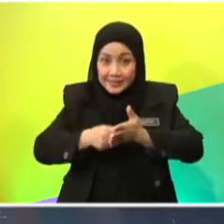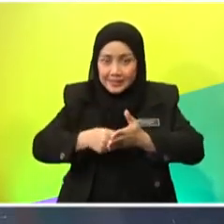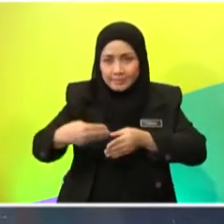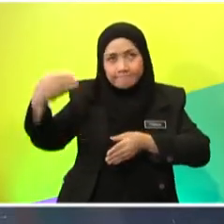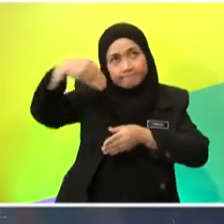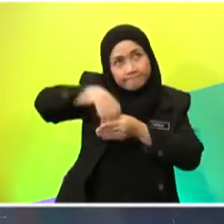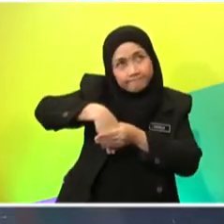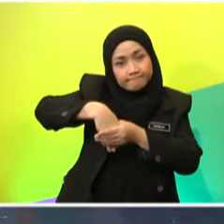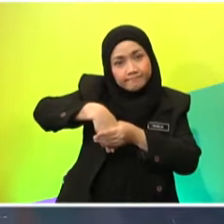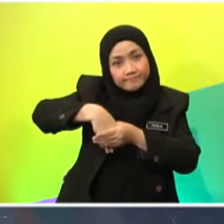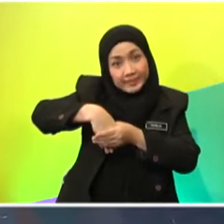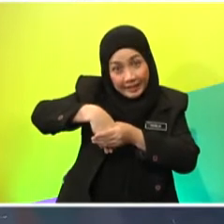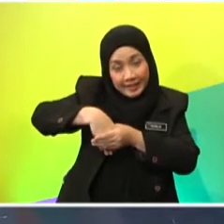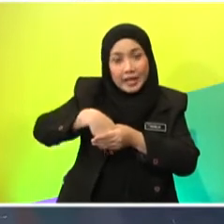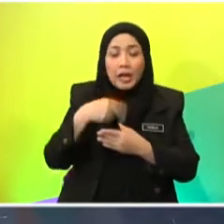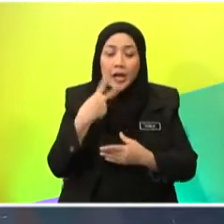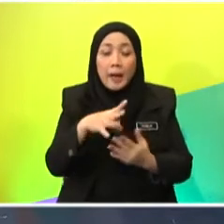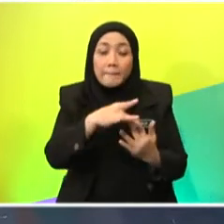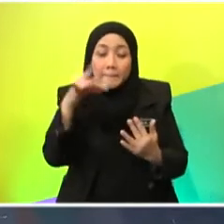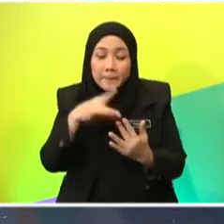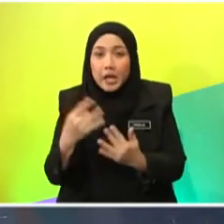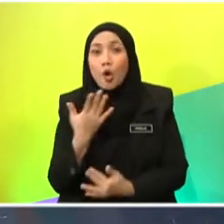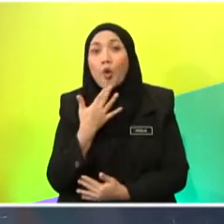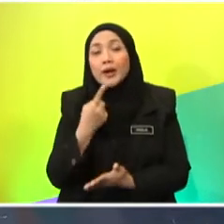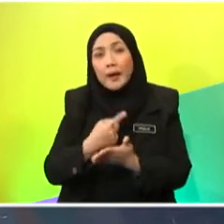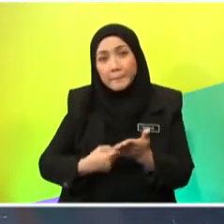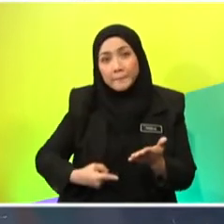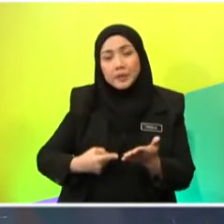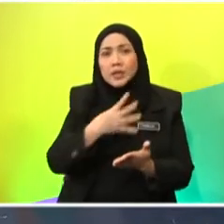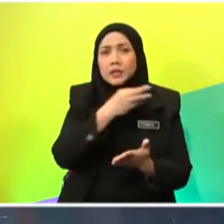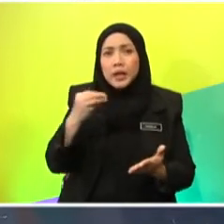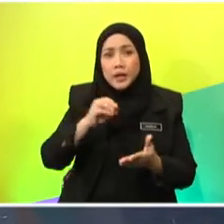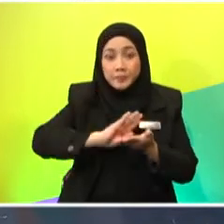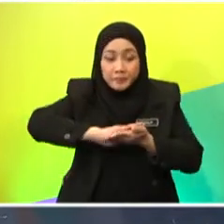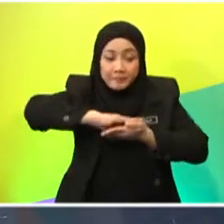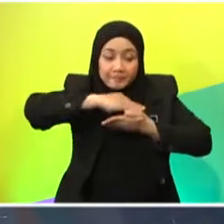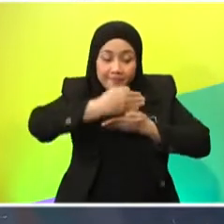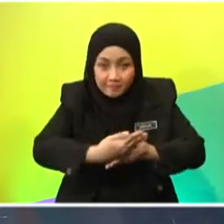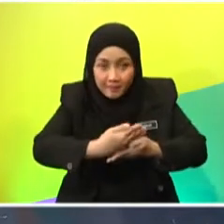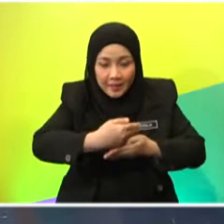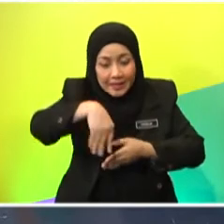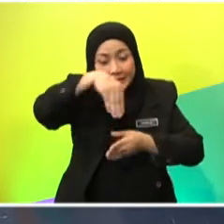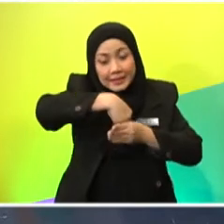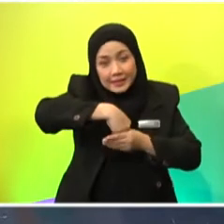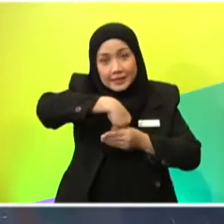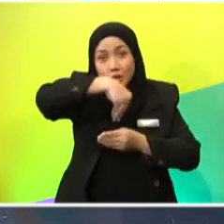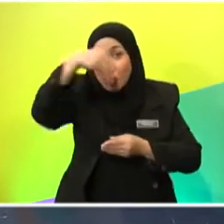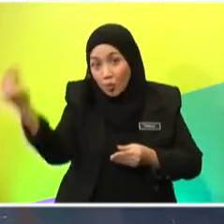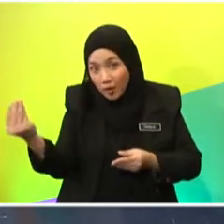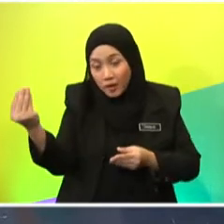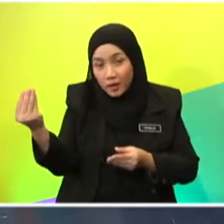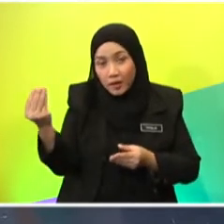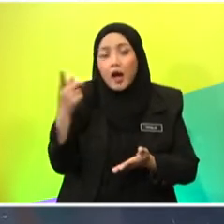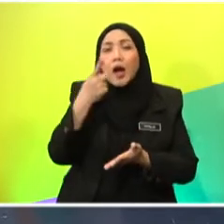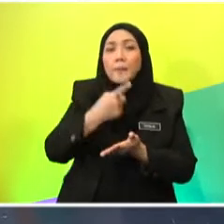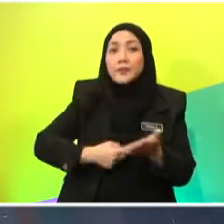apa Iman buka dan keluarkan apa yang ada isi apa yang adalah shampo tuh kalau banyak kawan-kawan